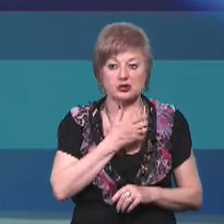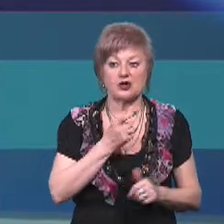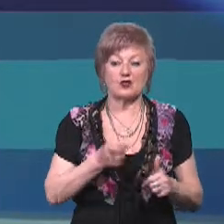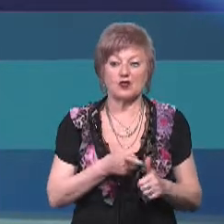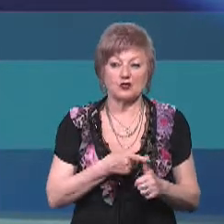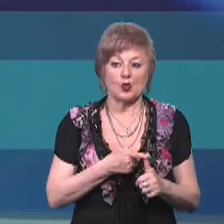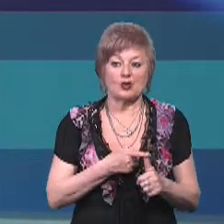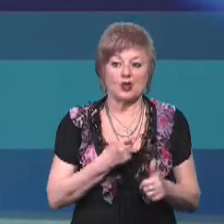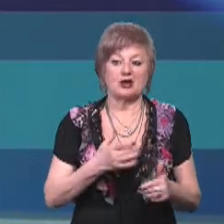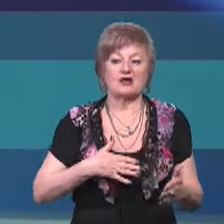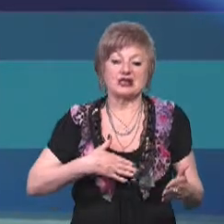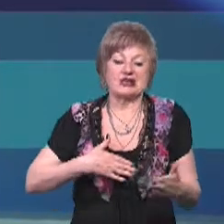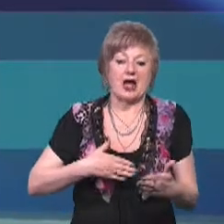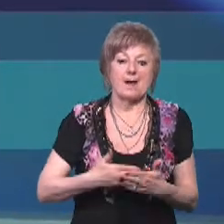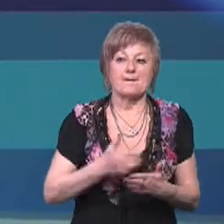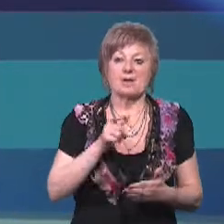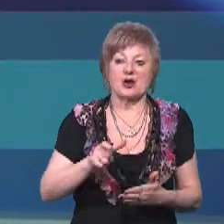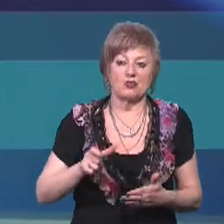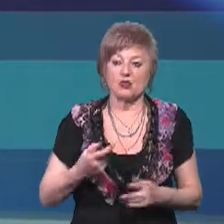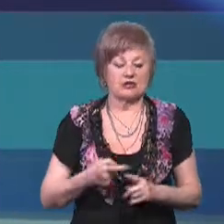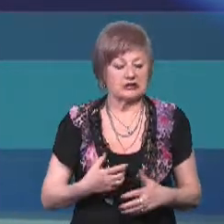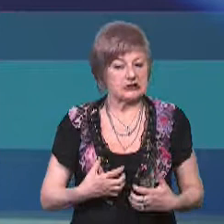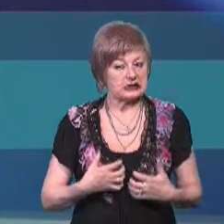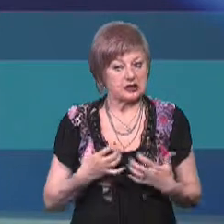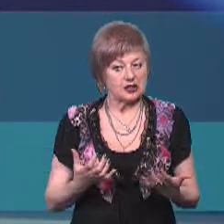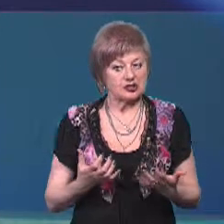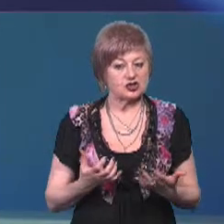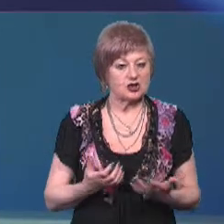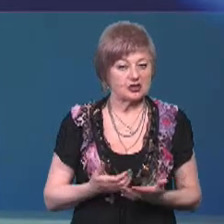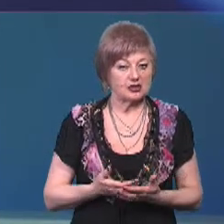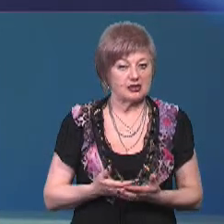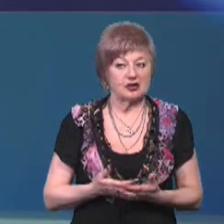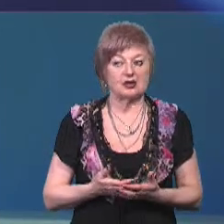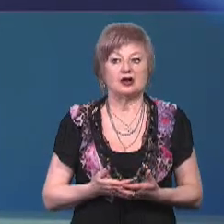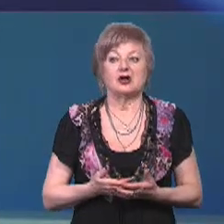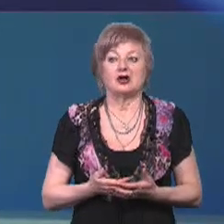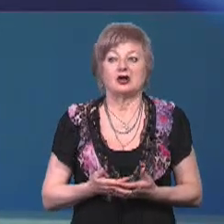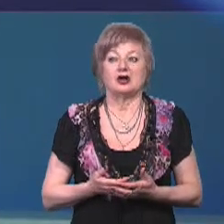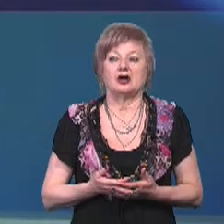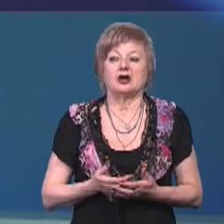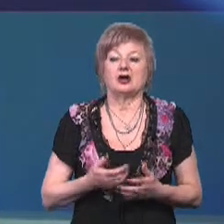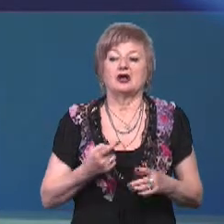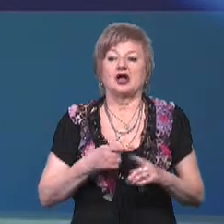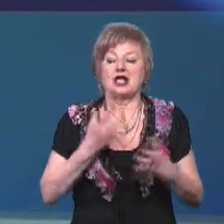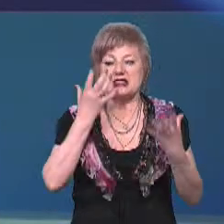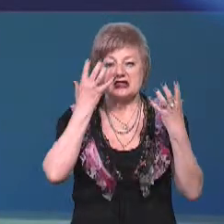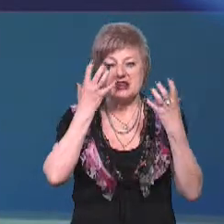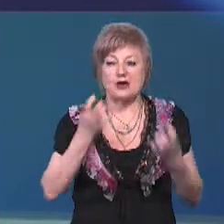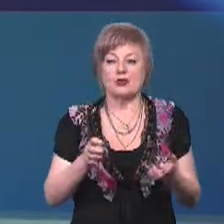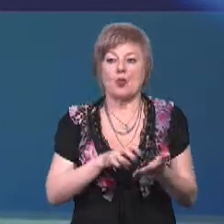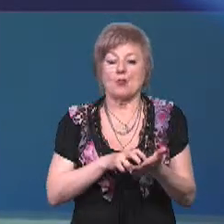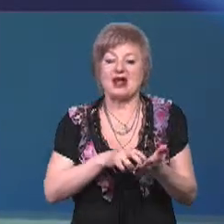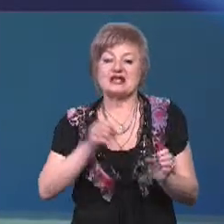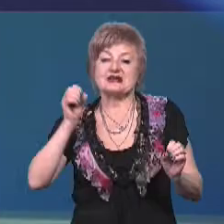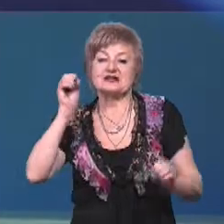по-перше, він доброволець, а добровольці для них страшні. Як сказала пані Олеся, темрява боїться